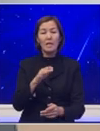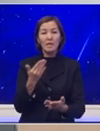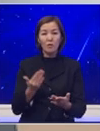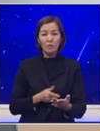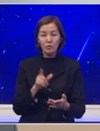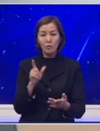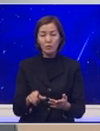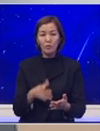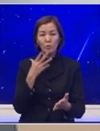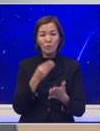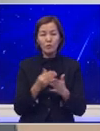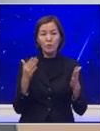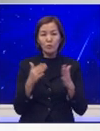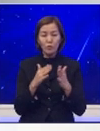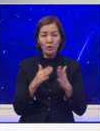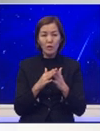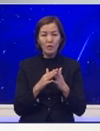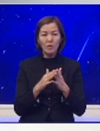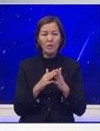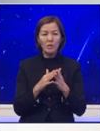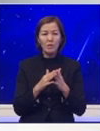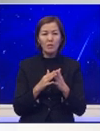тұрғыны өзінің мекенжайына